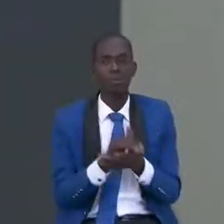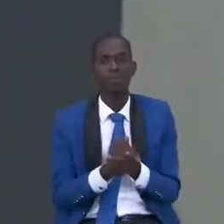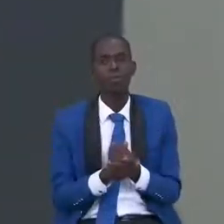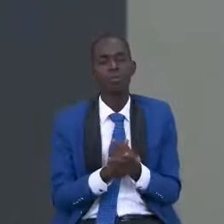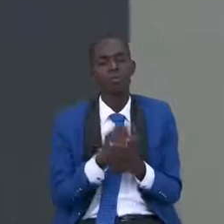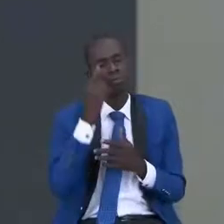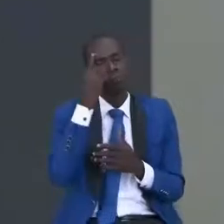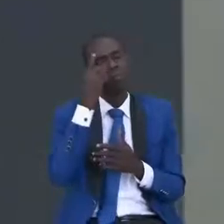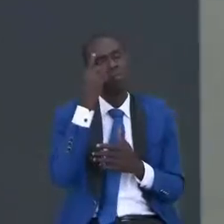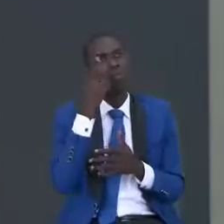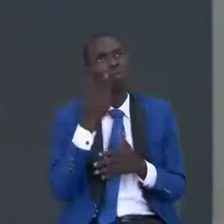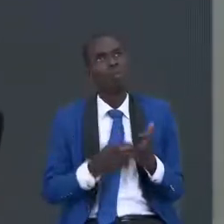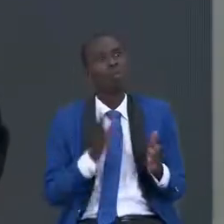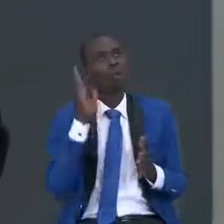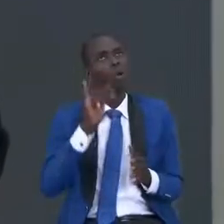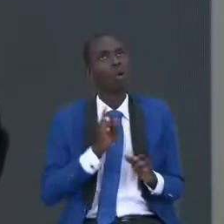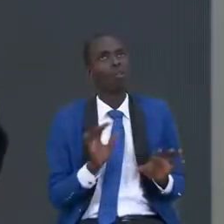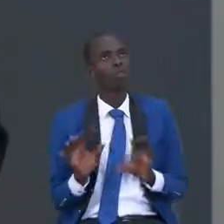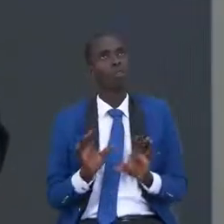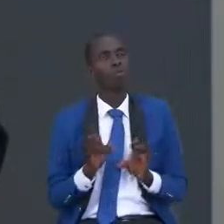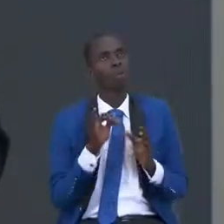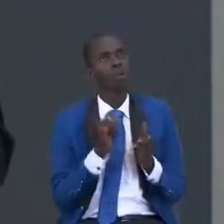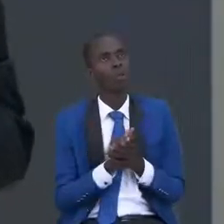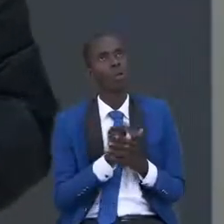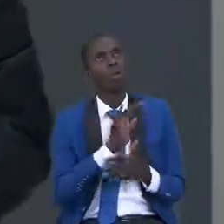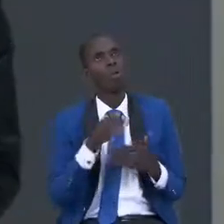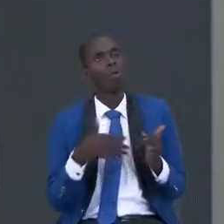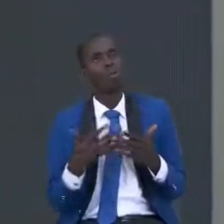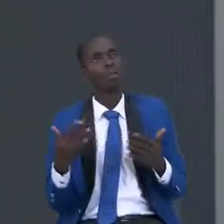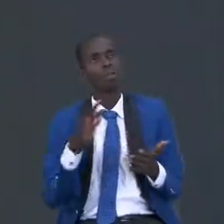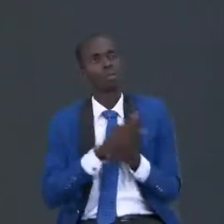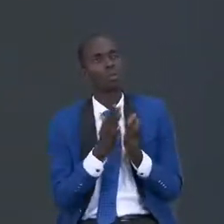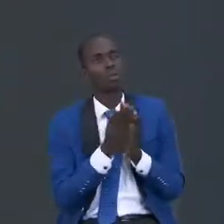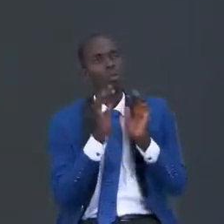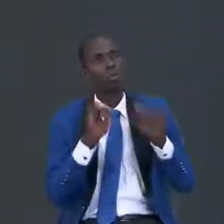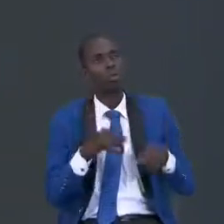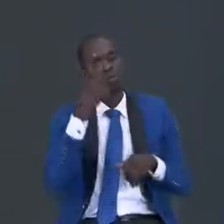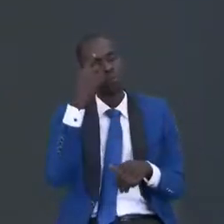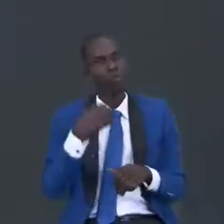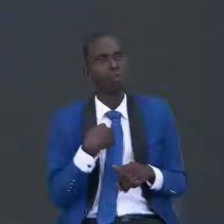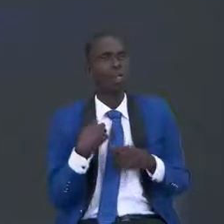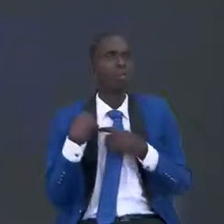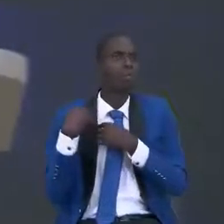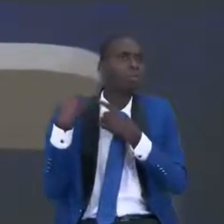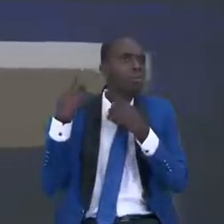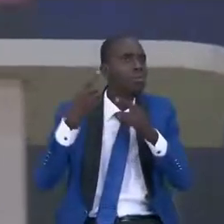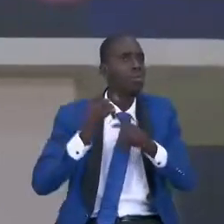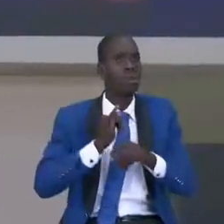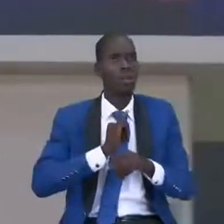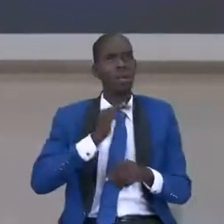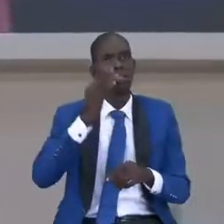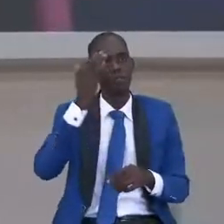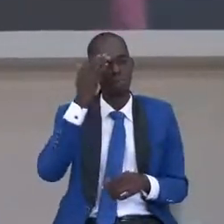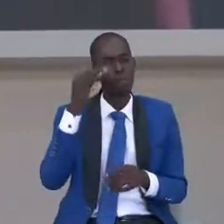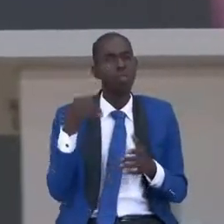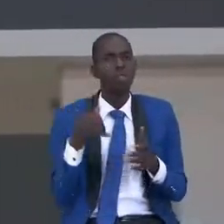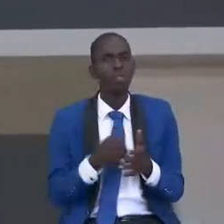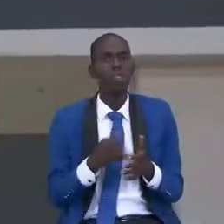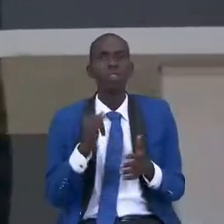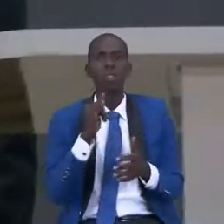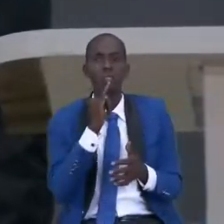faire pour que tout soit possible pour moi? Maintenant que je sais que c'est sur la base de